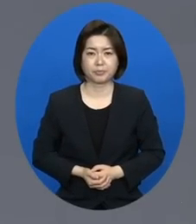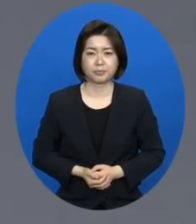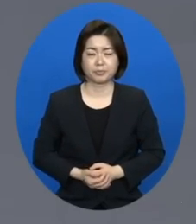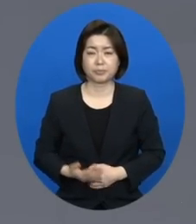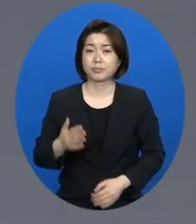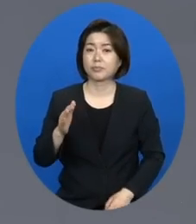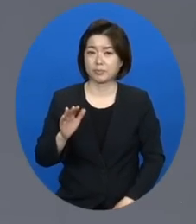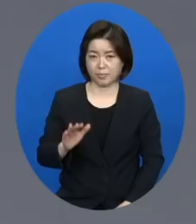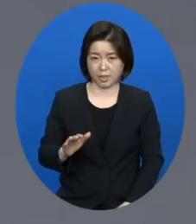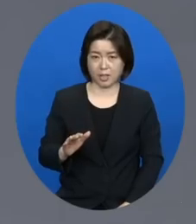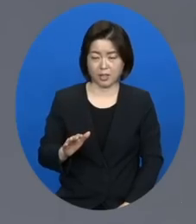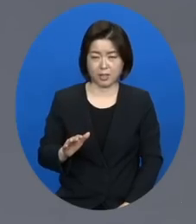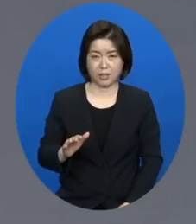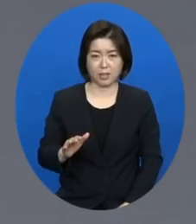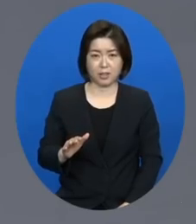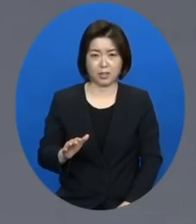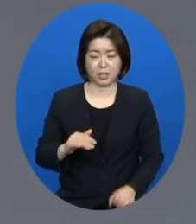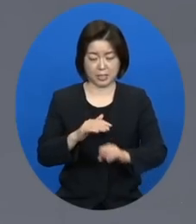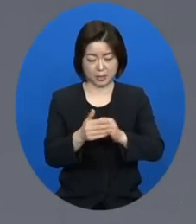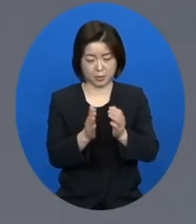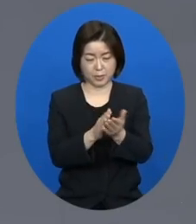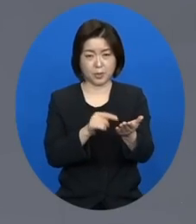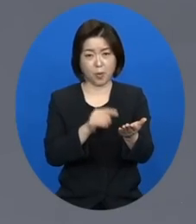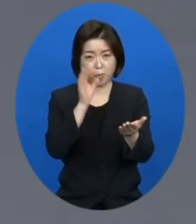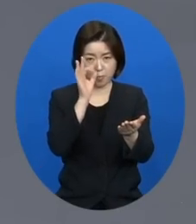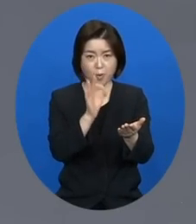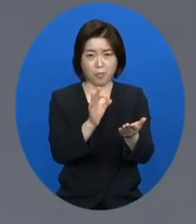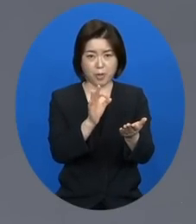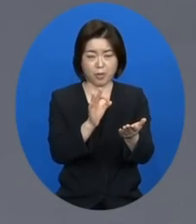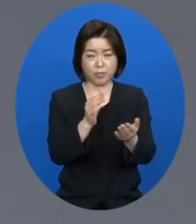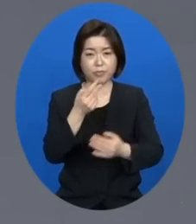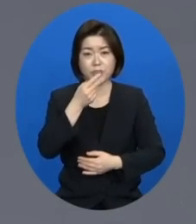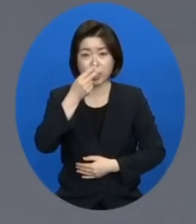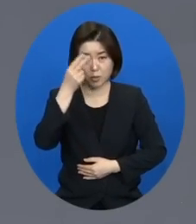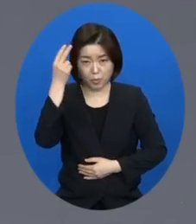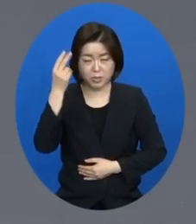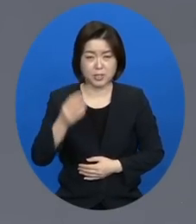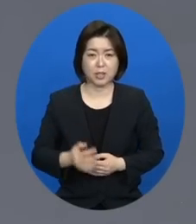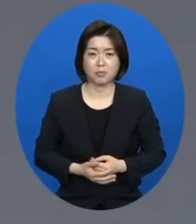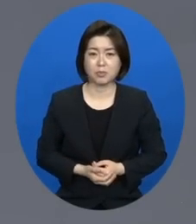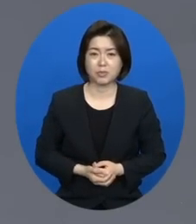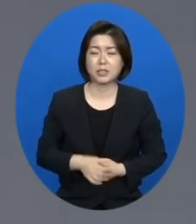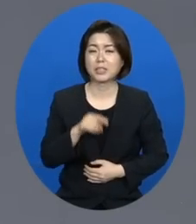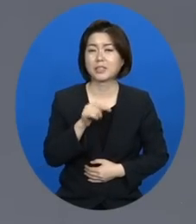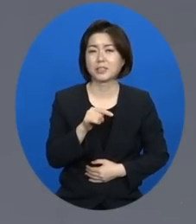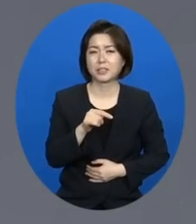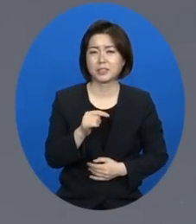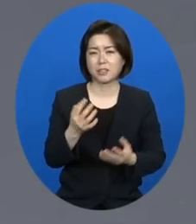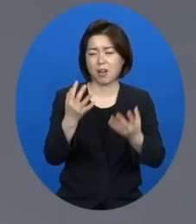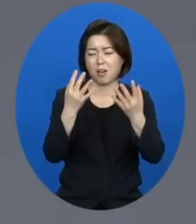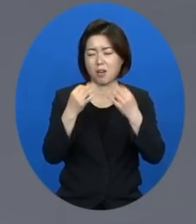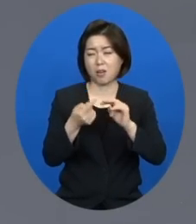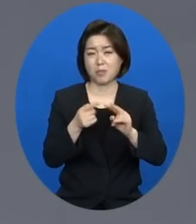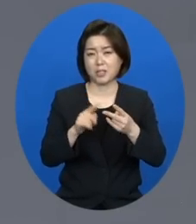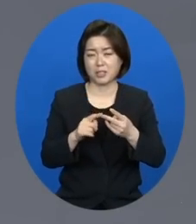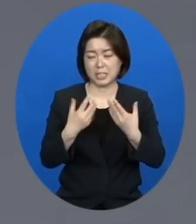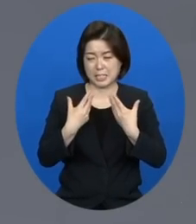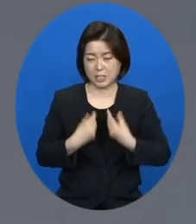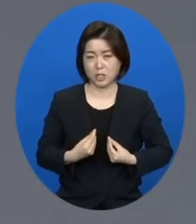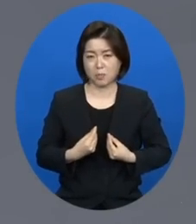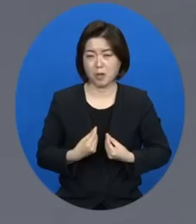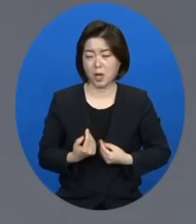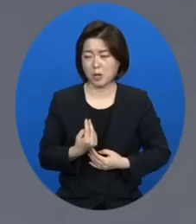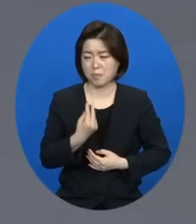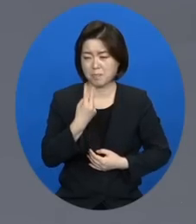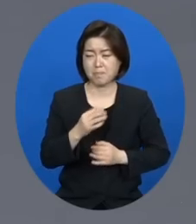그런데 본문에 보니까 요셉은 그 얼마든지 절망하고 목숨을